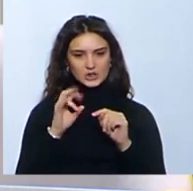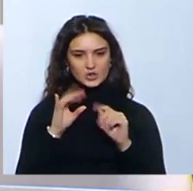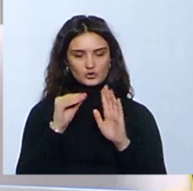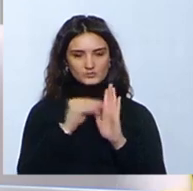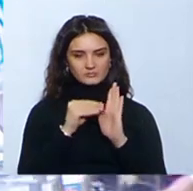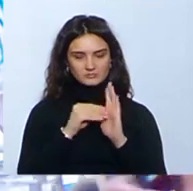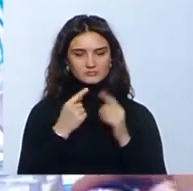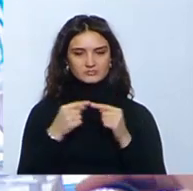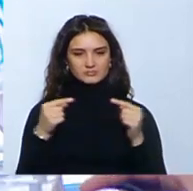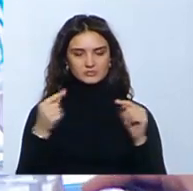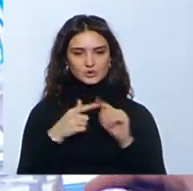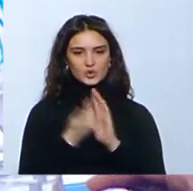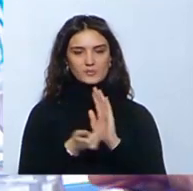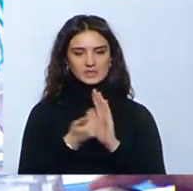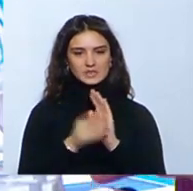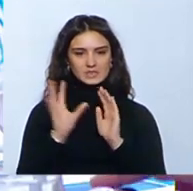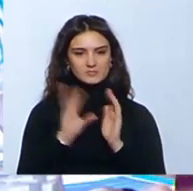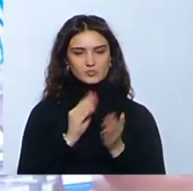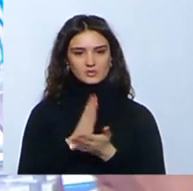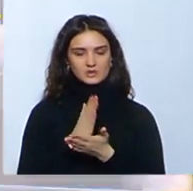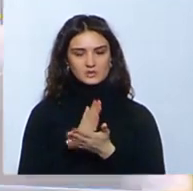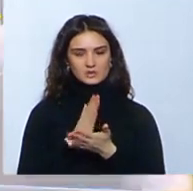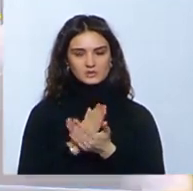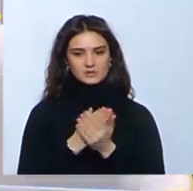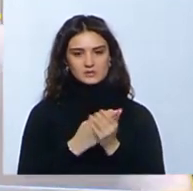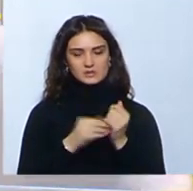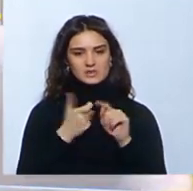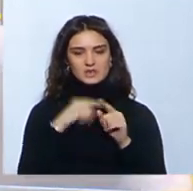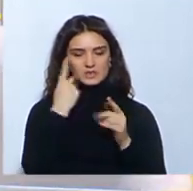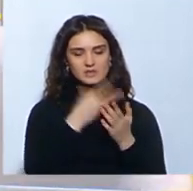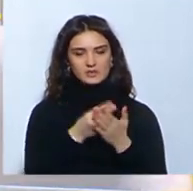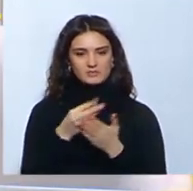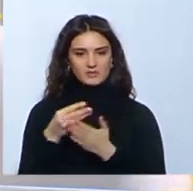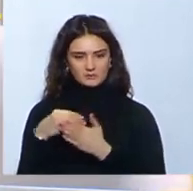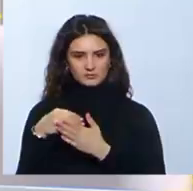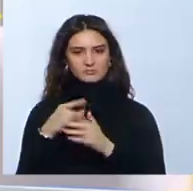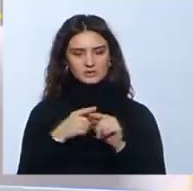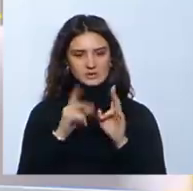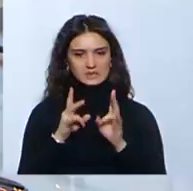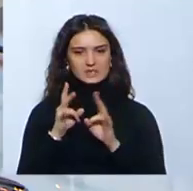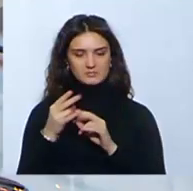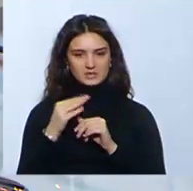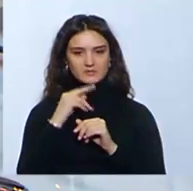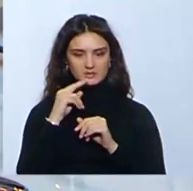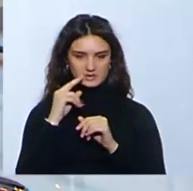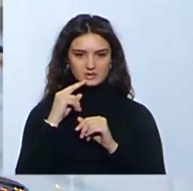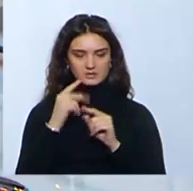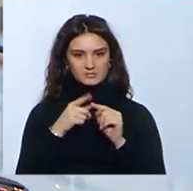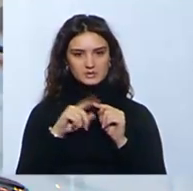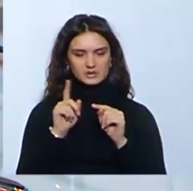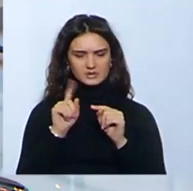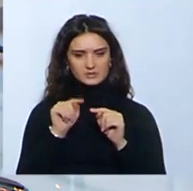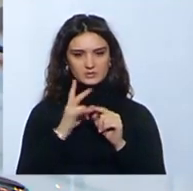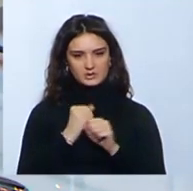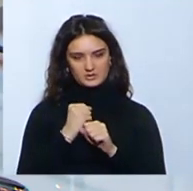უკვე ყველაფერი რეკომენდაციები არის ძალიან ინდივიდუალური. იმ გაზიანების გათვალისწინებით, რა